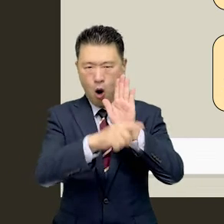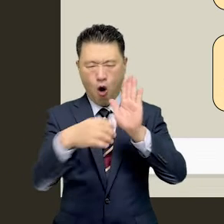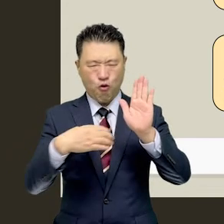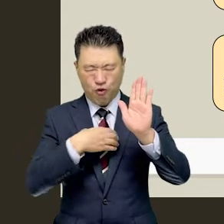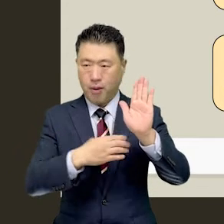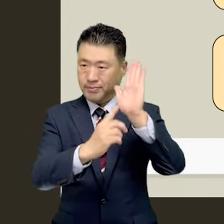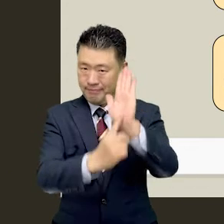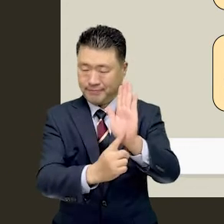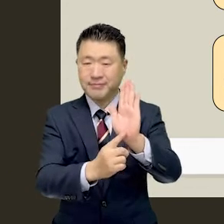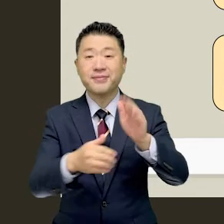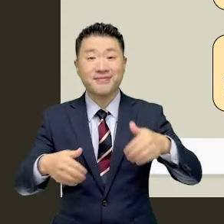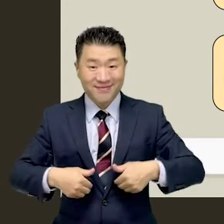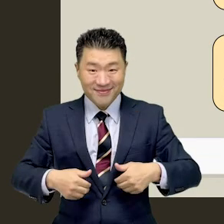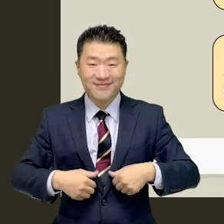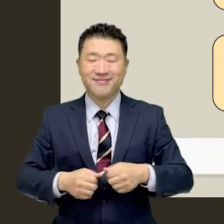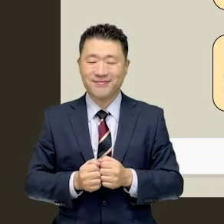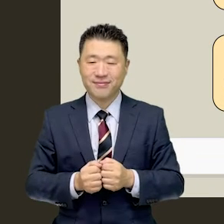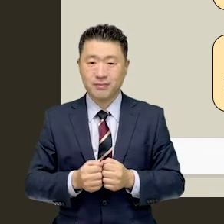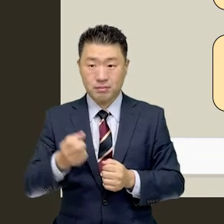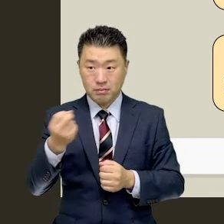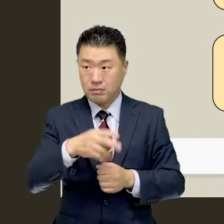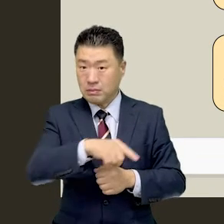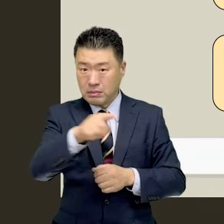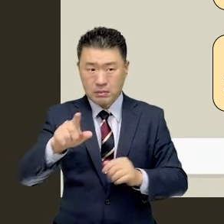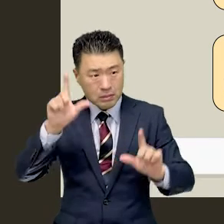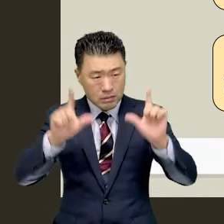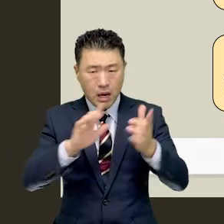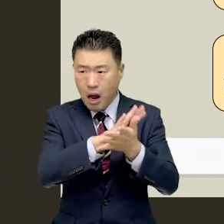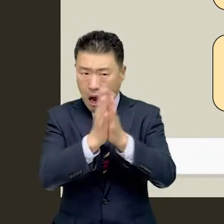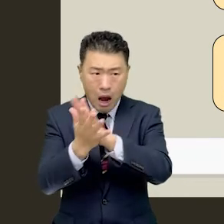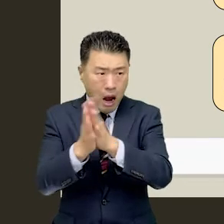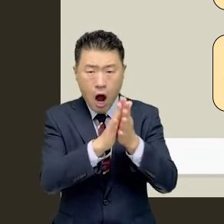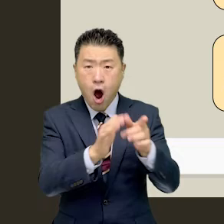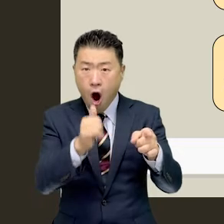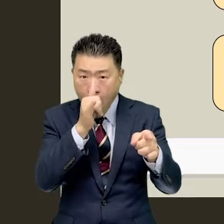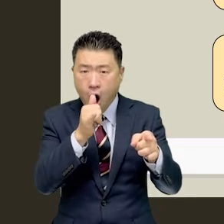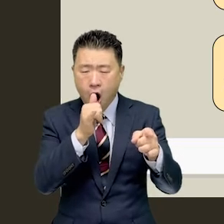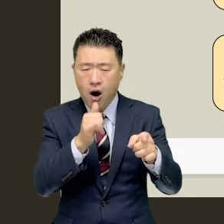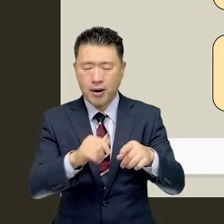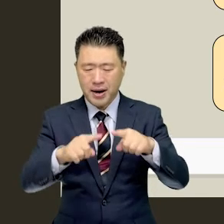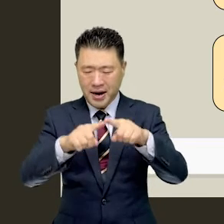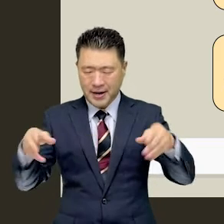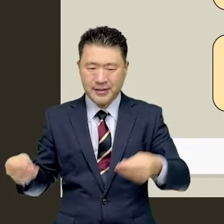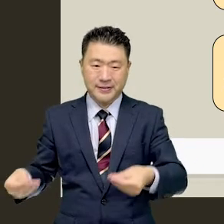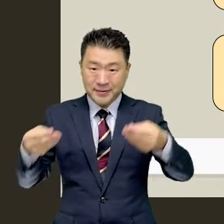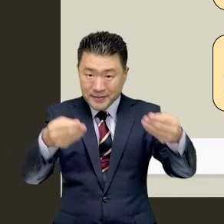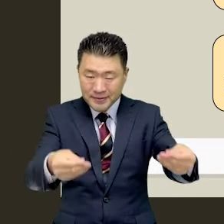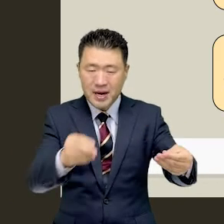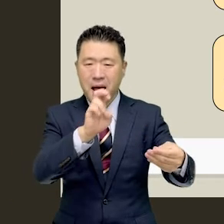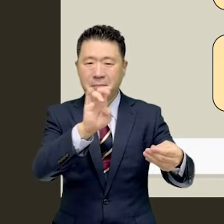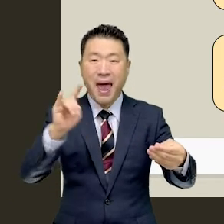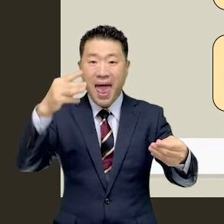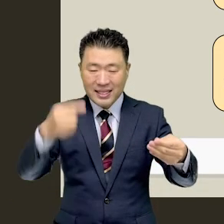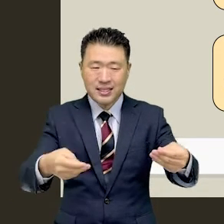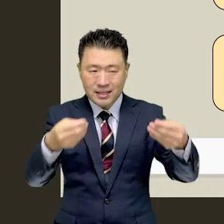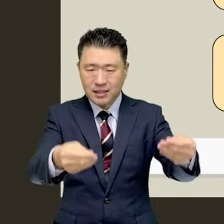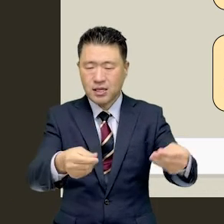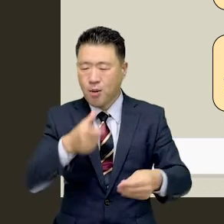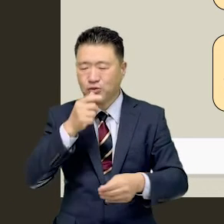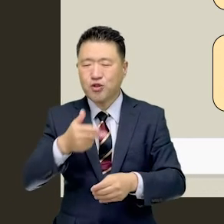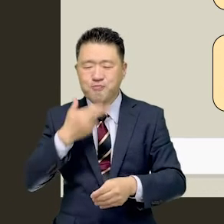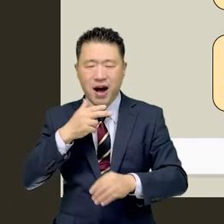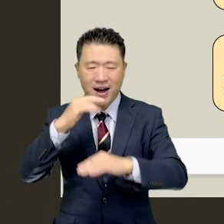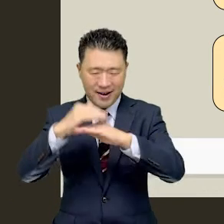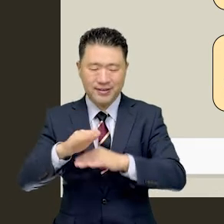알립니다. 또한 바닥의 상태의 변화가 있는 곳에는 매트를 놓아 신발의 물기를 제거하여 넘어짐